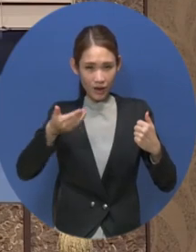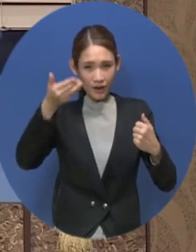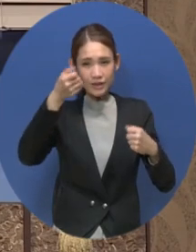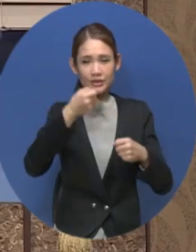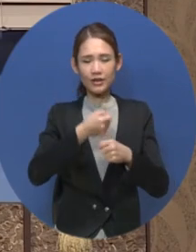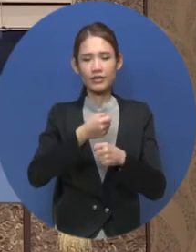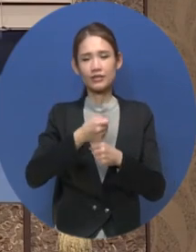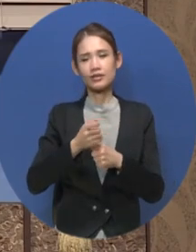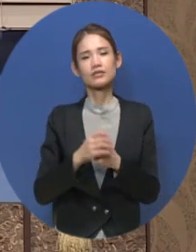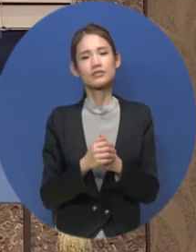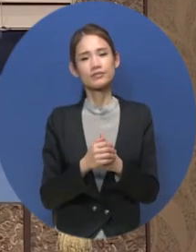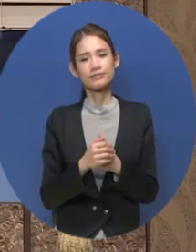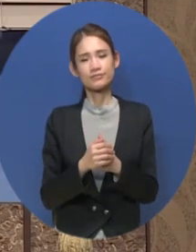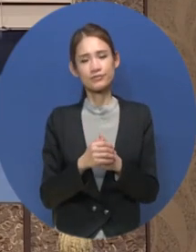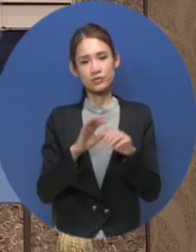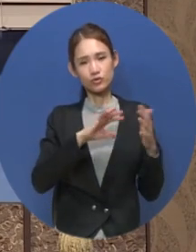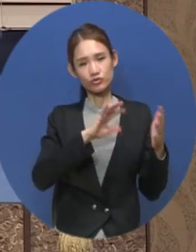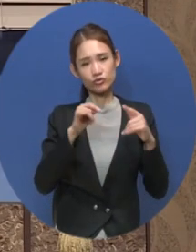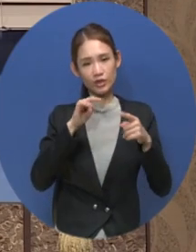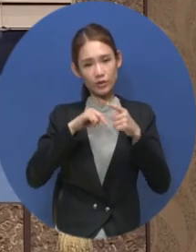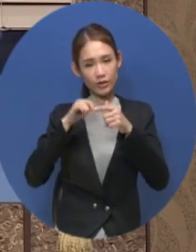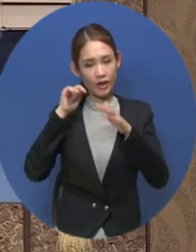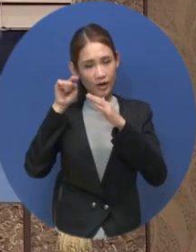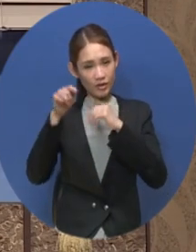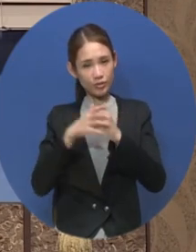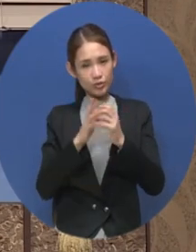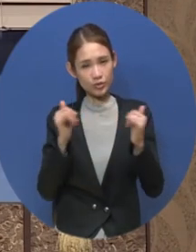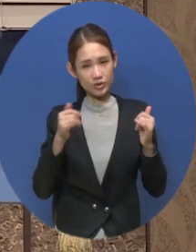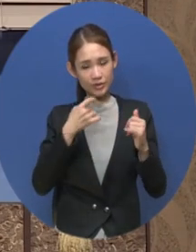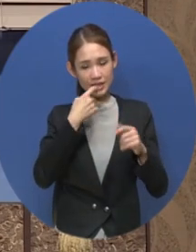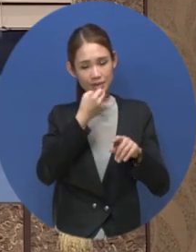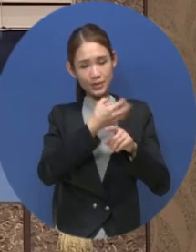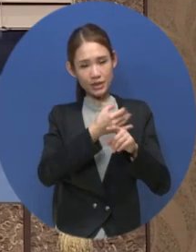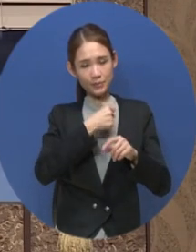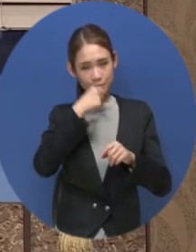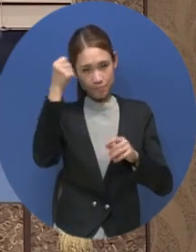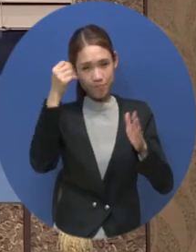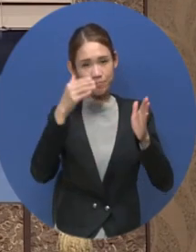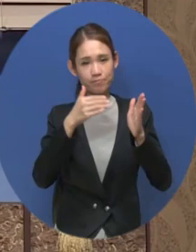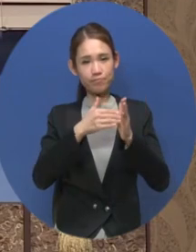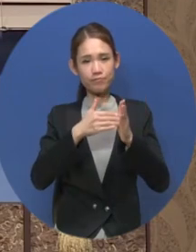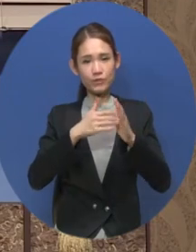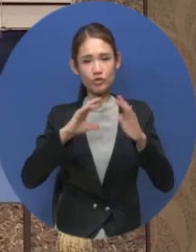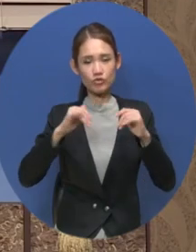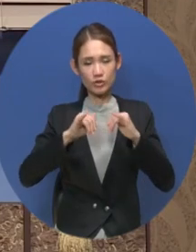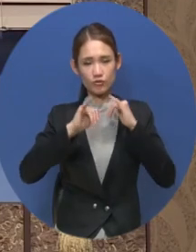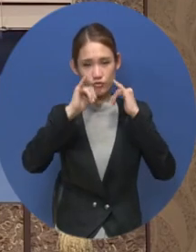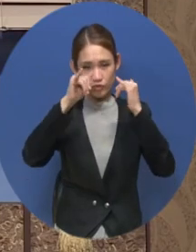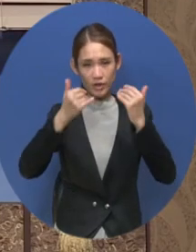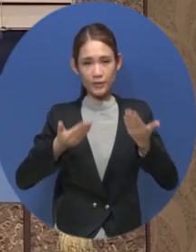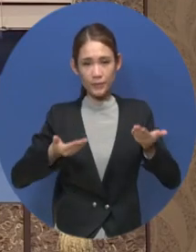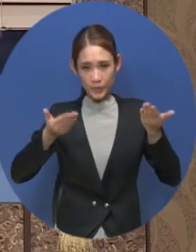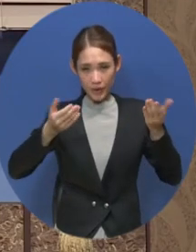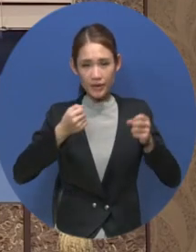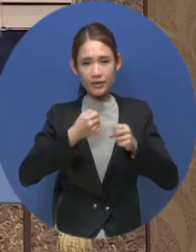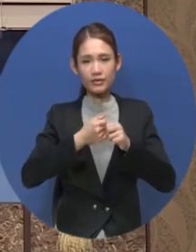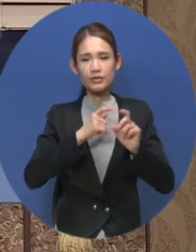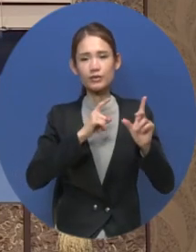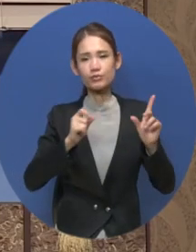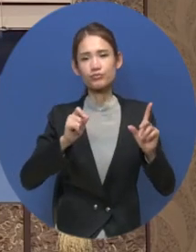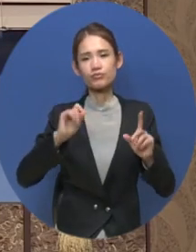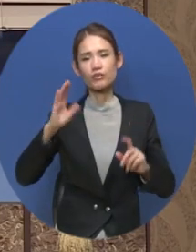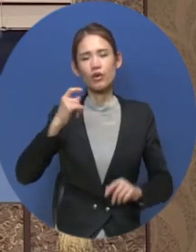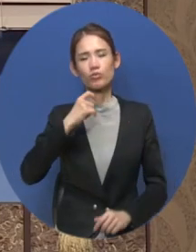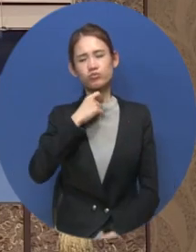향상되고 또 국제 무대에 나가서 본인들이 메달을 획득하고 국가의 이상을 높이는 이런 분야도